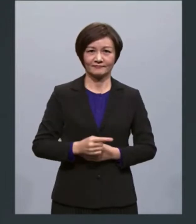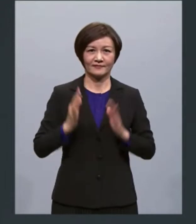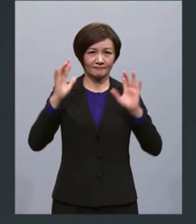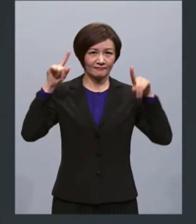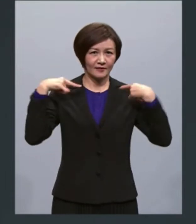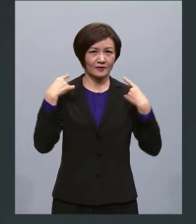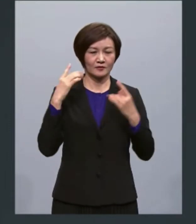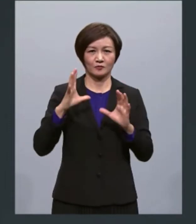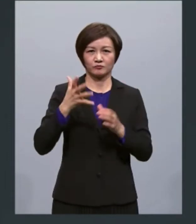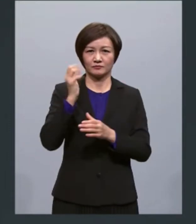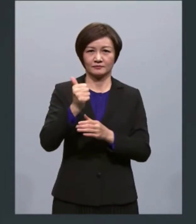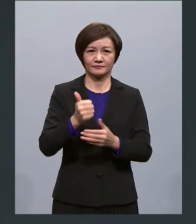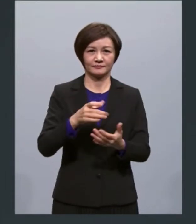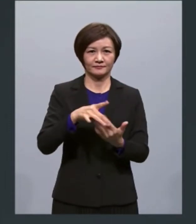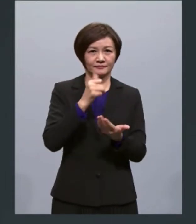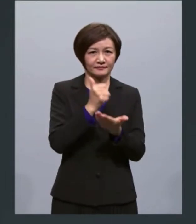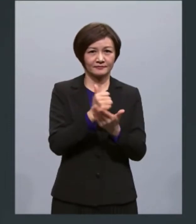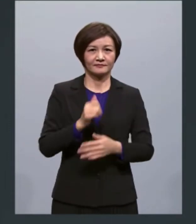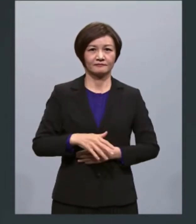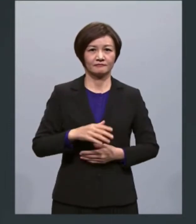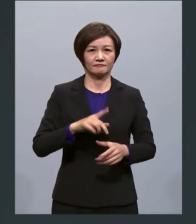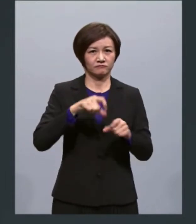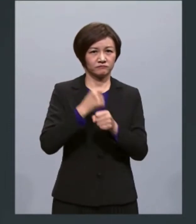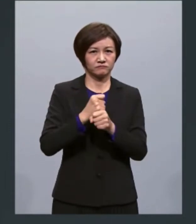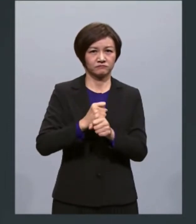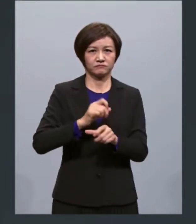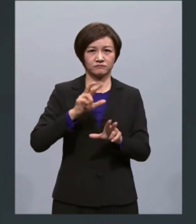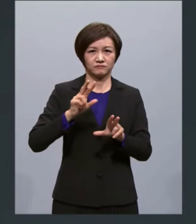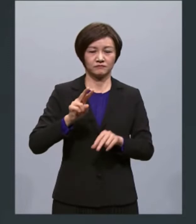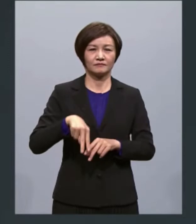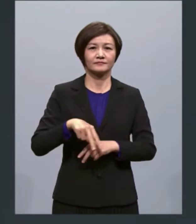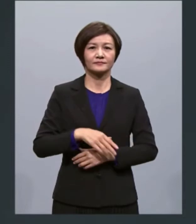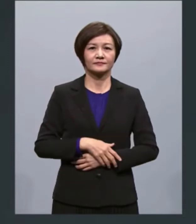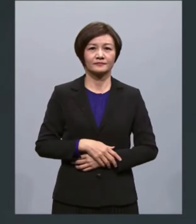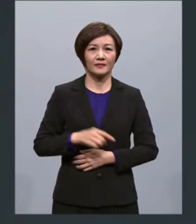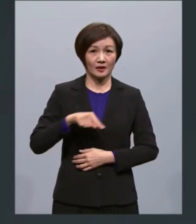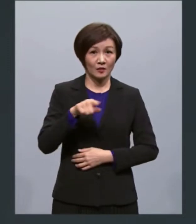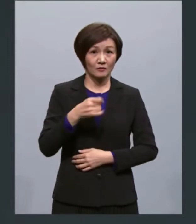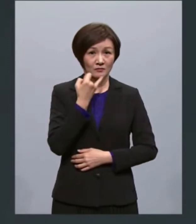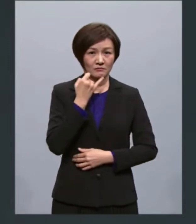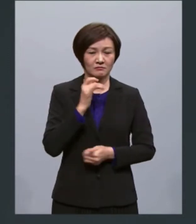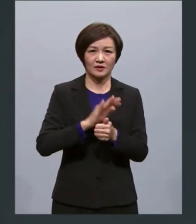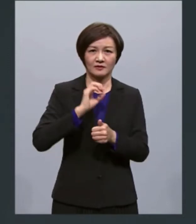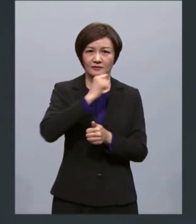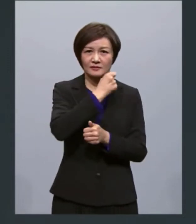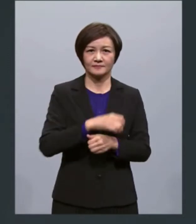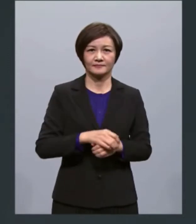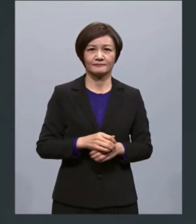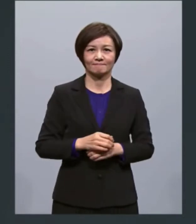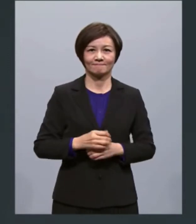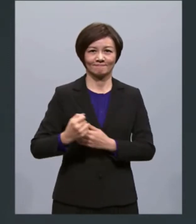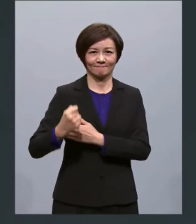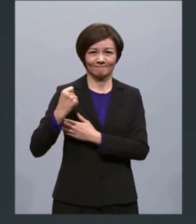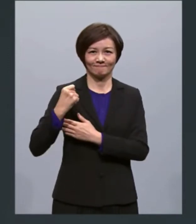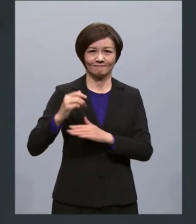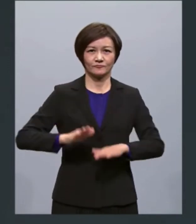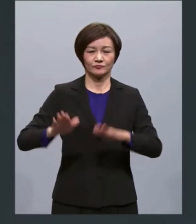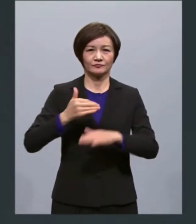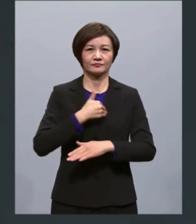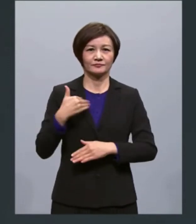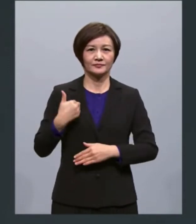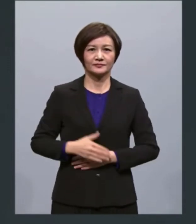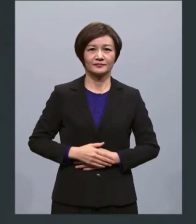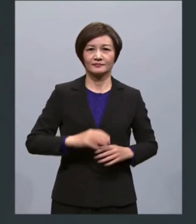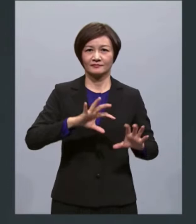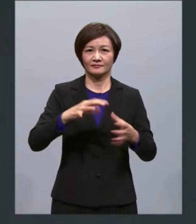常的总统和一个有执行力的政府，我们一定可以让台湾拥有更强的体制，可以